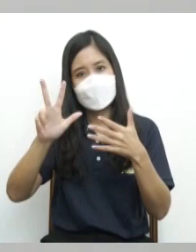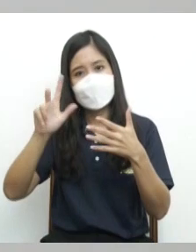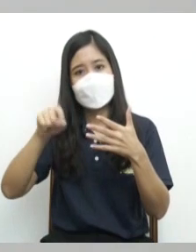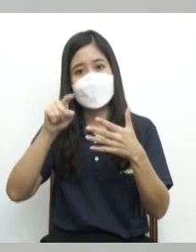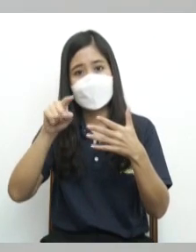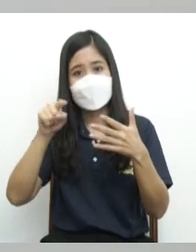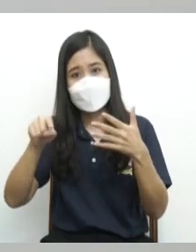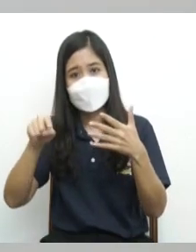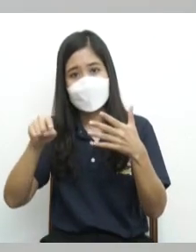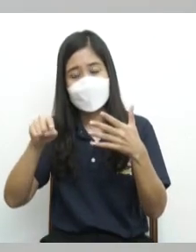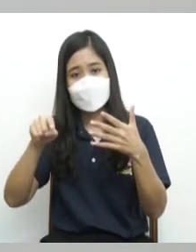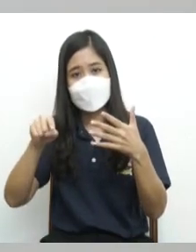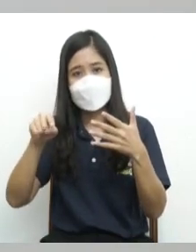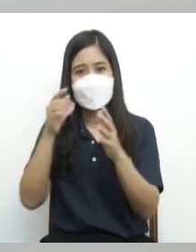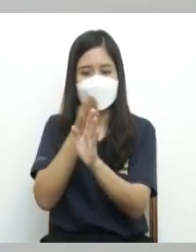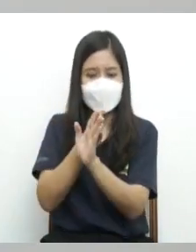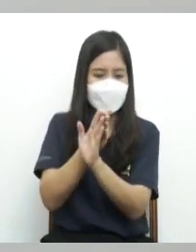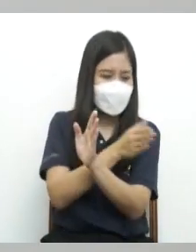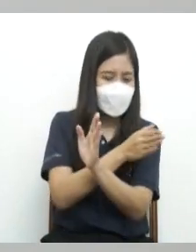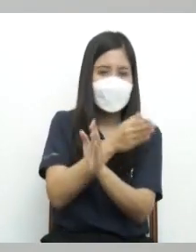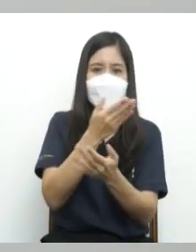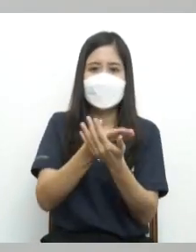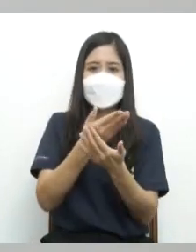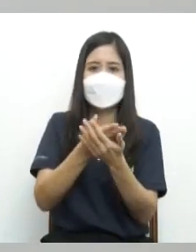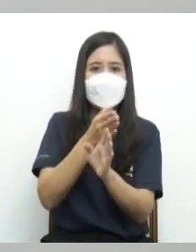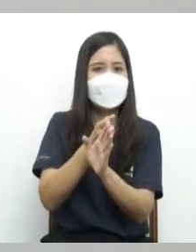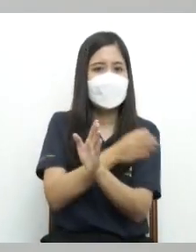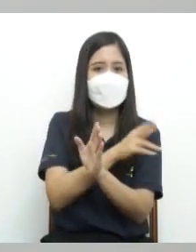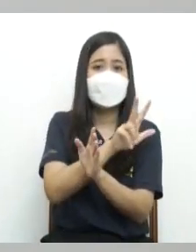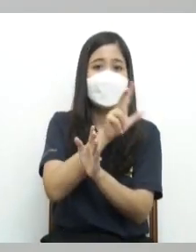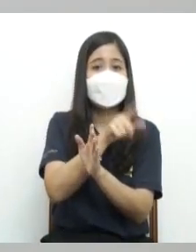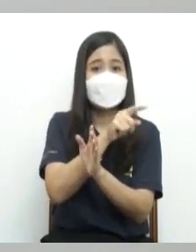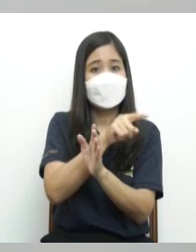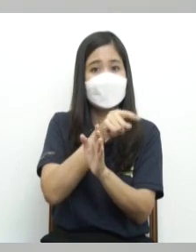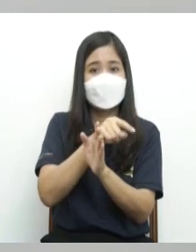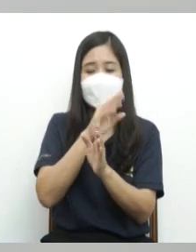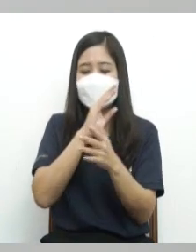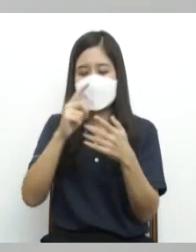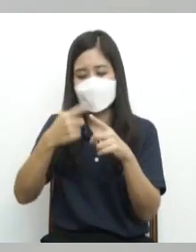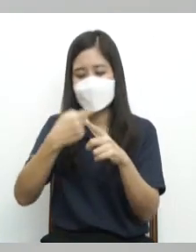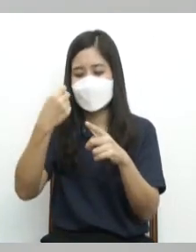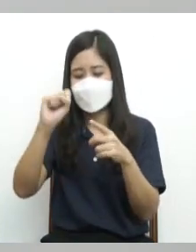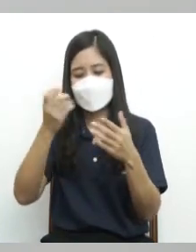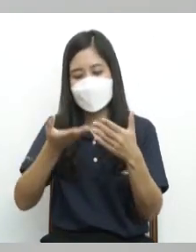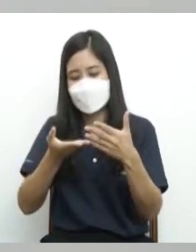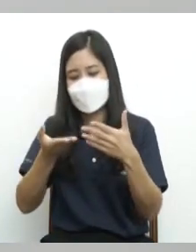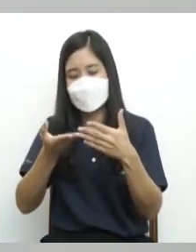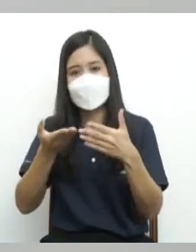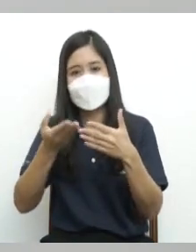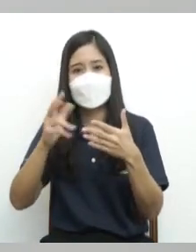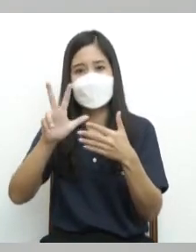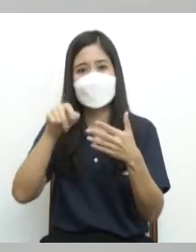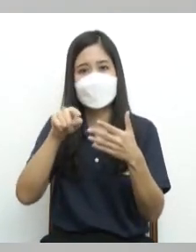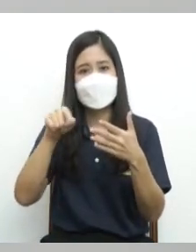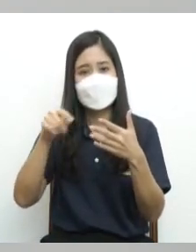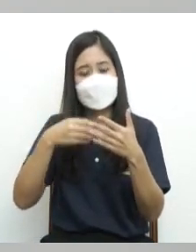ดือนก่อนหน้านั้นเนี่ยเราไม่ได้มีเงินตรงนี้เราก็ยังอยู่ได้เลยมีเงินตรงนี้เข้ามาเราตัดใจมาออมสัก 1% บวกจาก 3-4 พอบวก